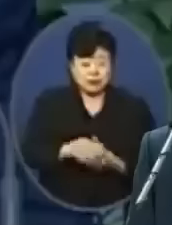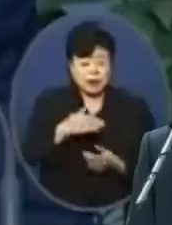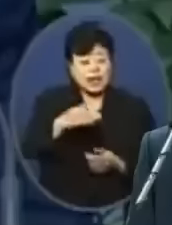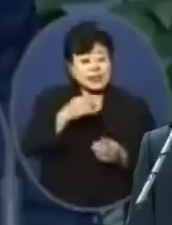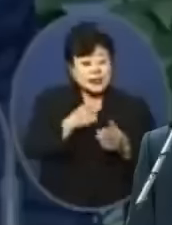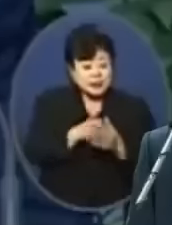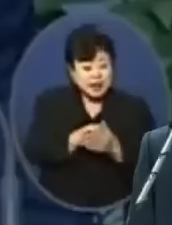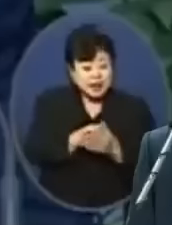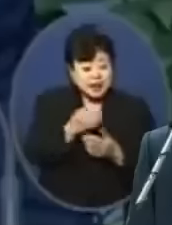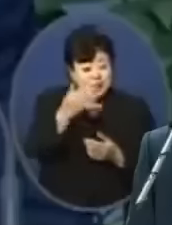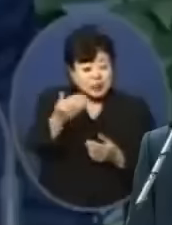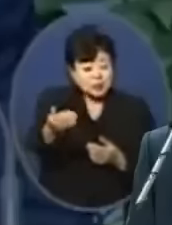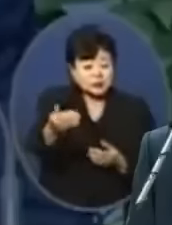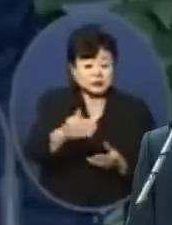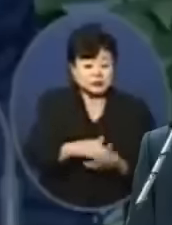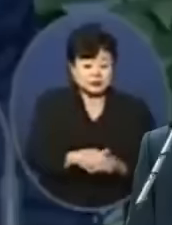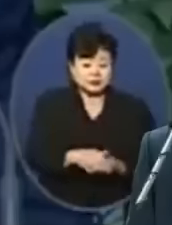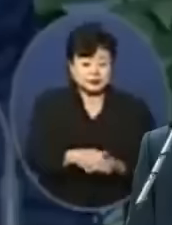가니까 여러분